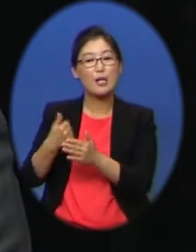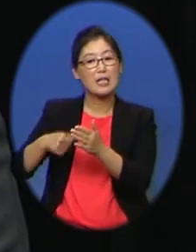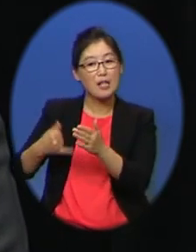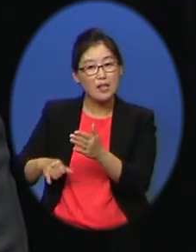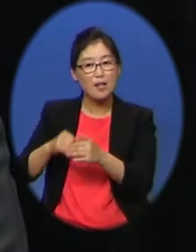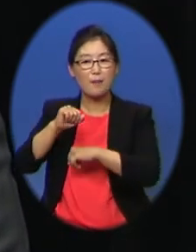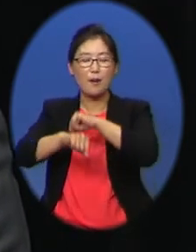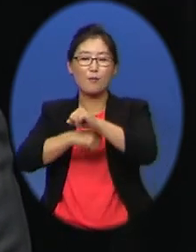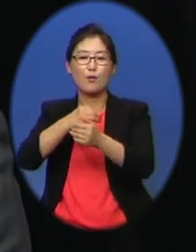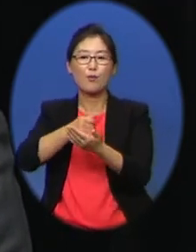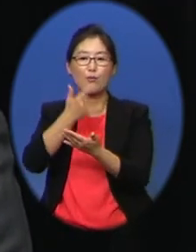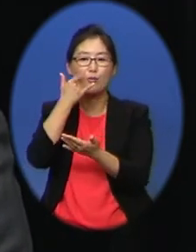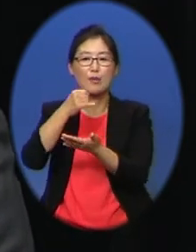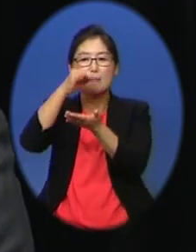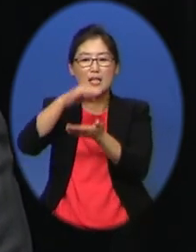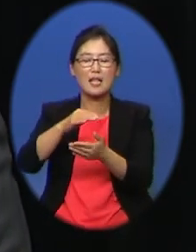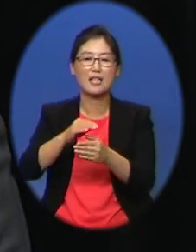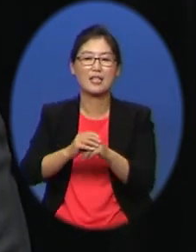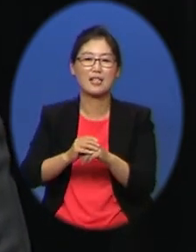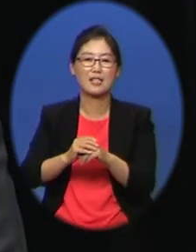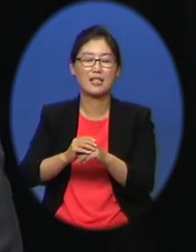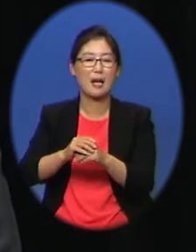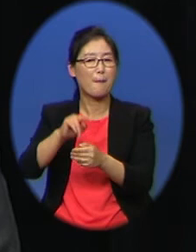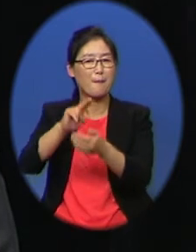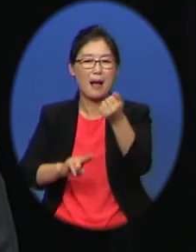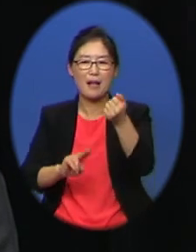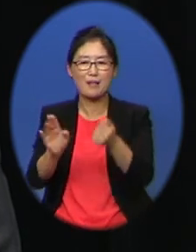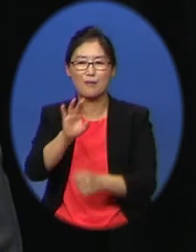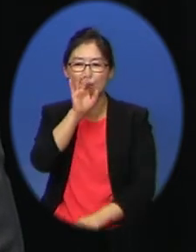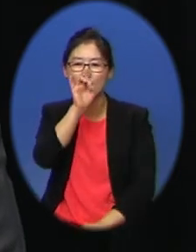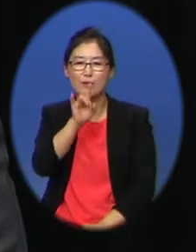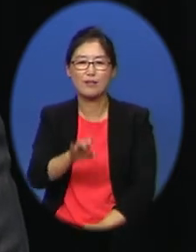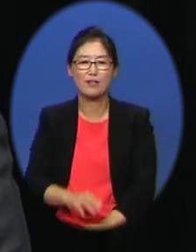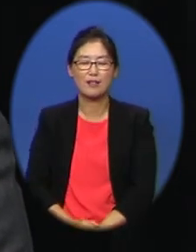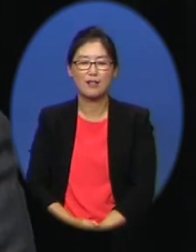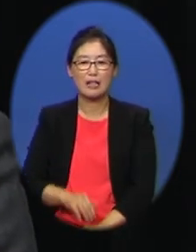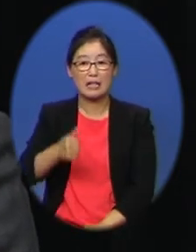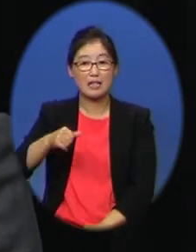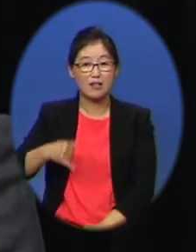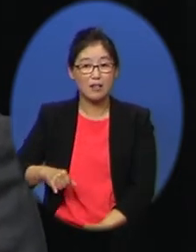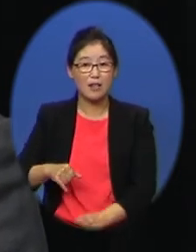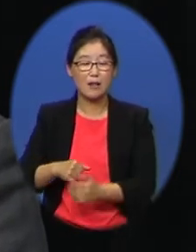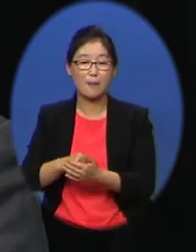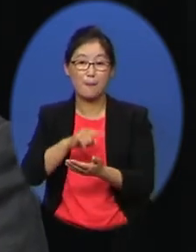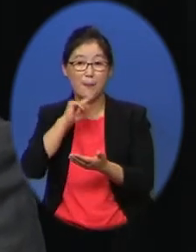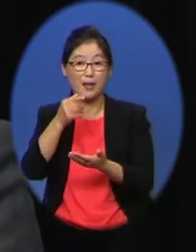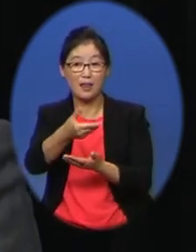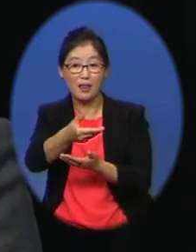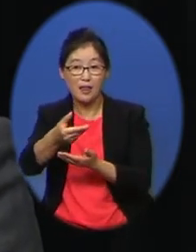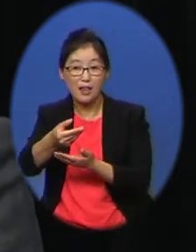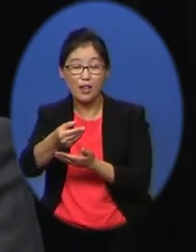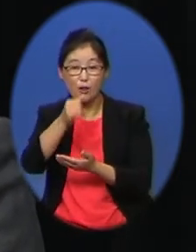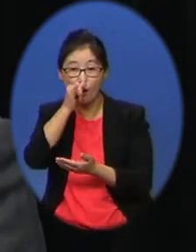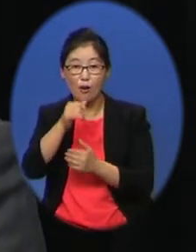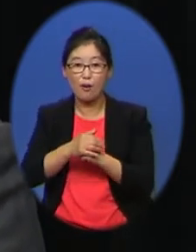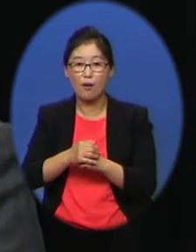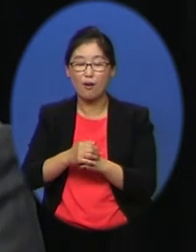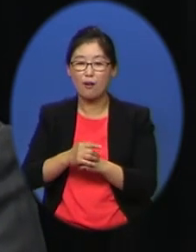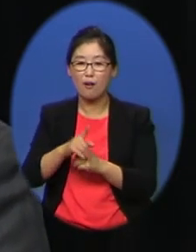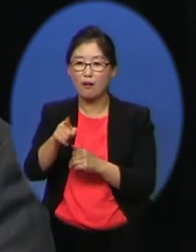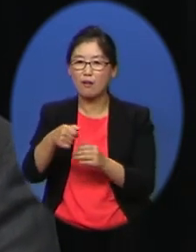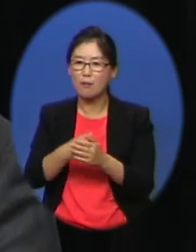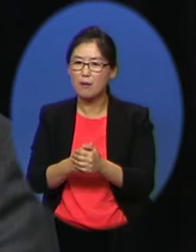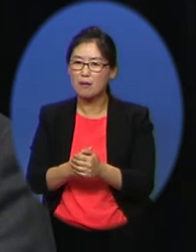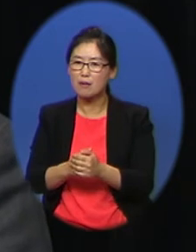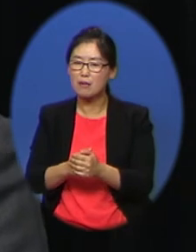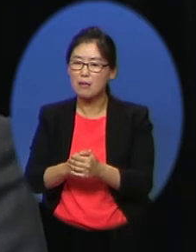들어서 자녀분들이 다른 어떤 일로 뭐 빚을 진다거나 해서 채권자들이 강제 집행을 하려고 하더라도 이 신탁